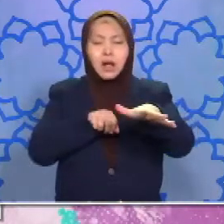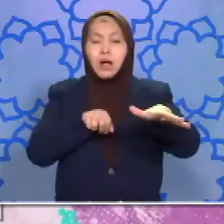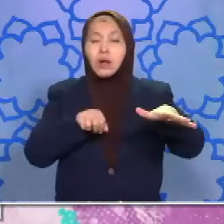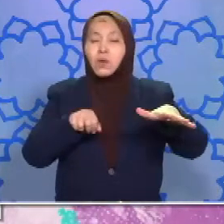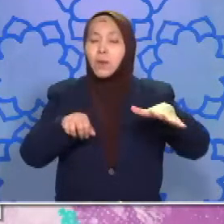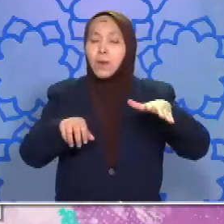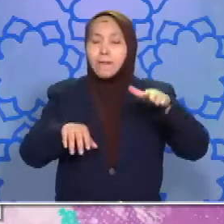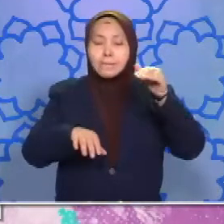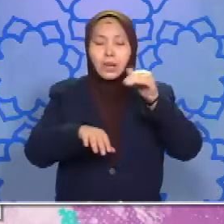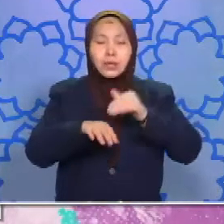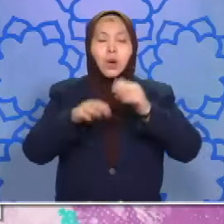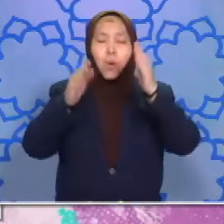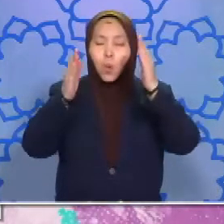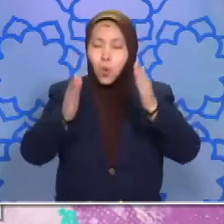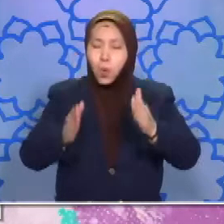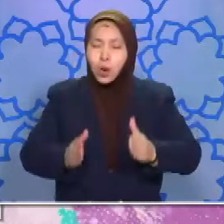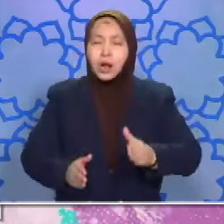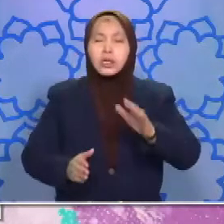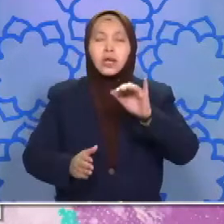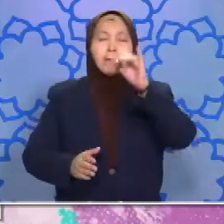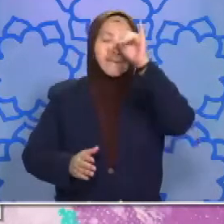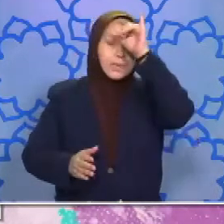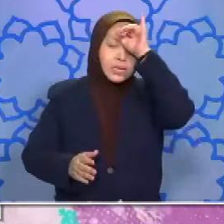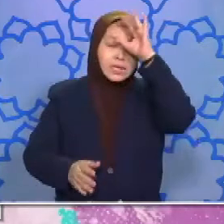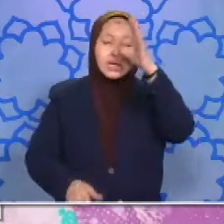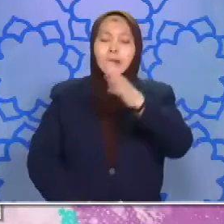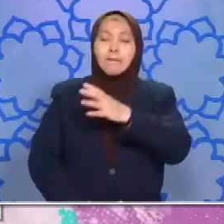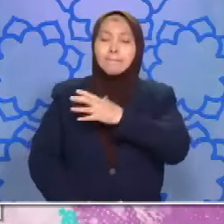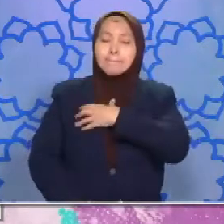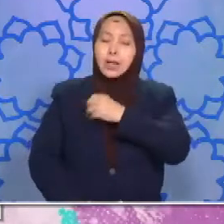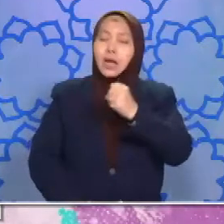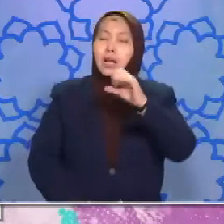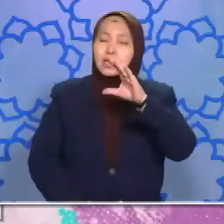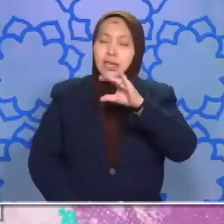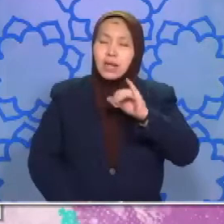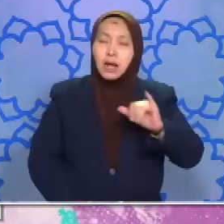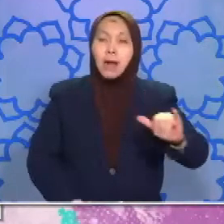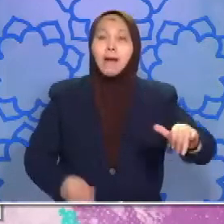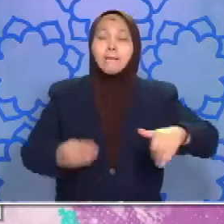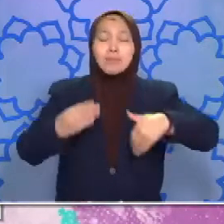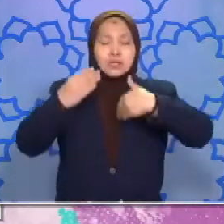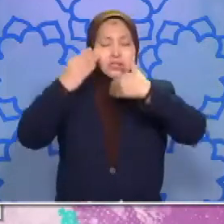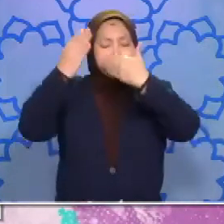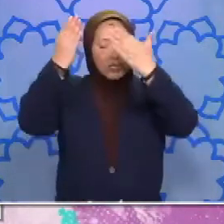الذين آمنوا وعلى ربهم